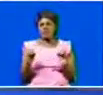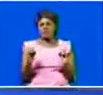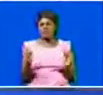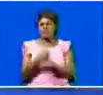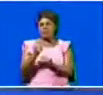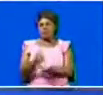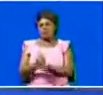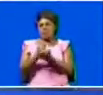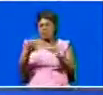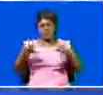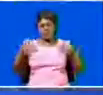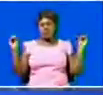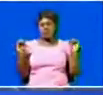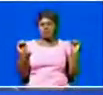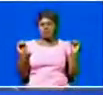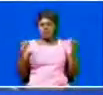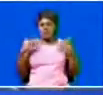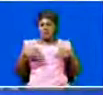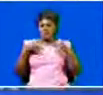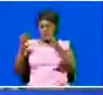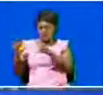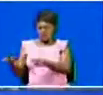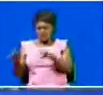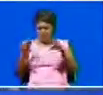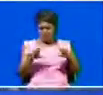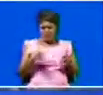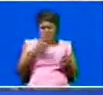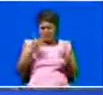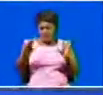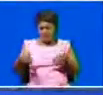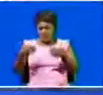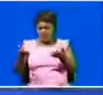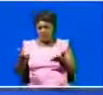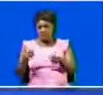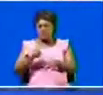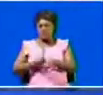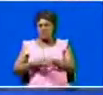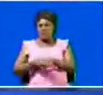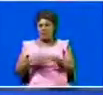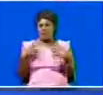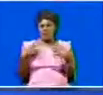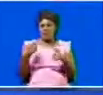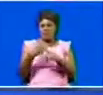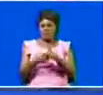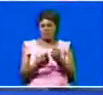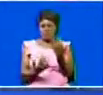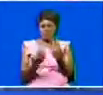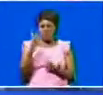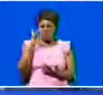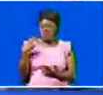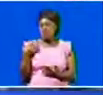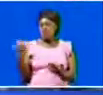belt. That one is totally unfair. Watu wameumia, badala wangepea hata watu time. Watu wa hilo hata kutoka kwa moyo, watu angalie vitu